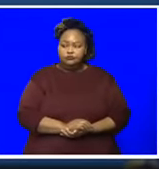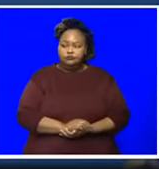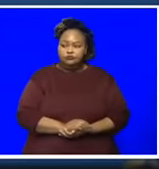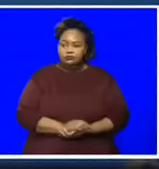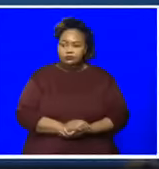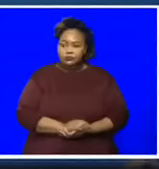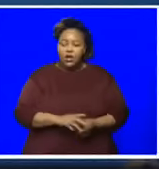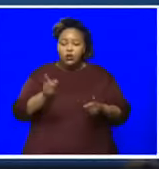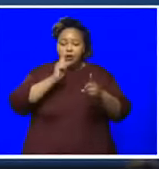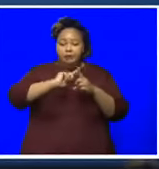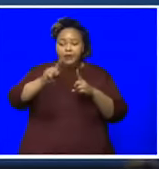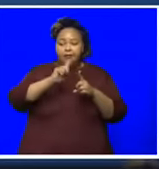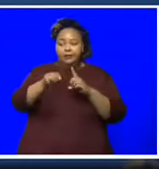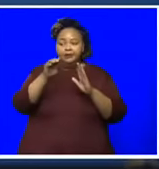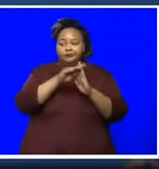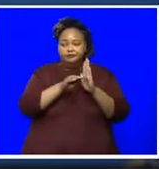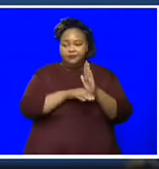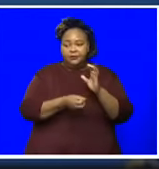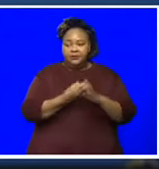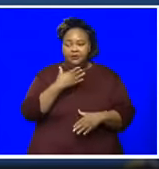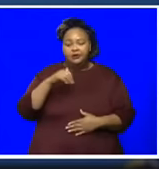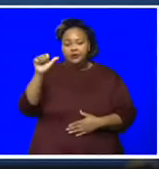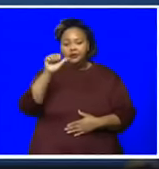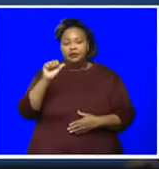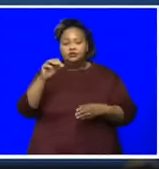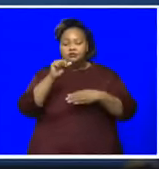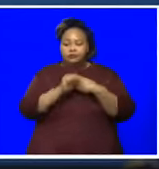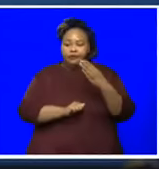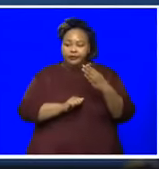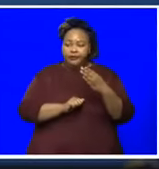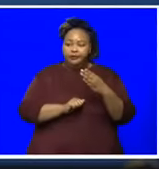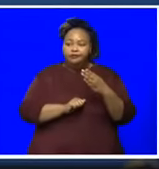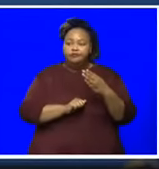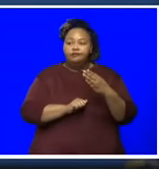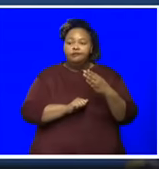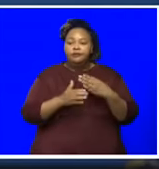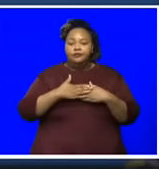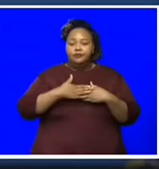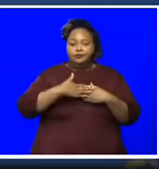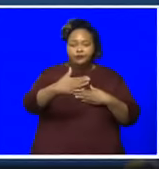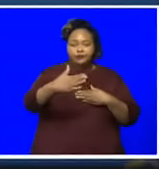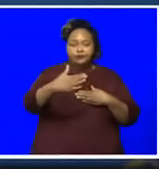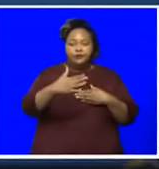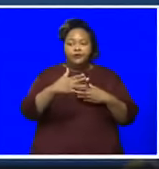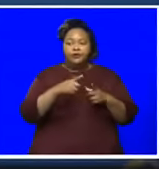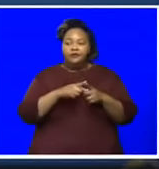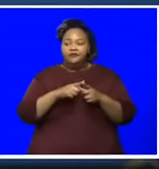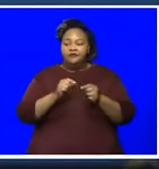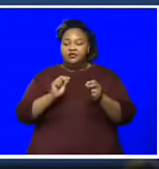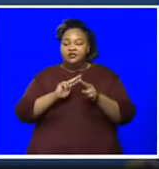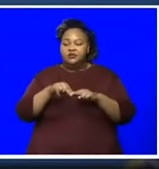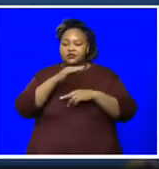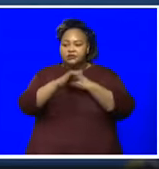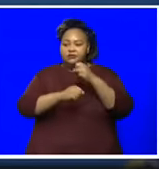le batayiqala ngalo August. Iye yawuphela nga-end of May noma June next